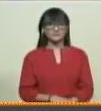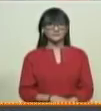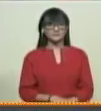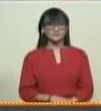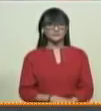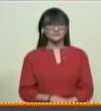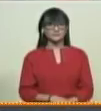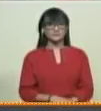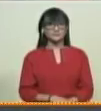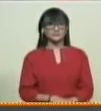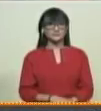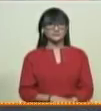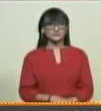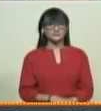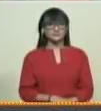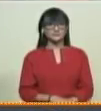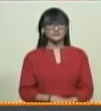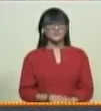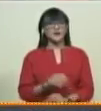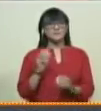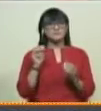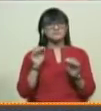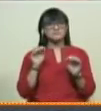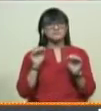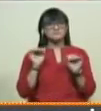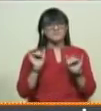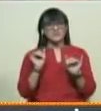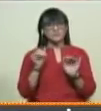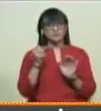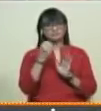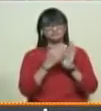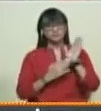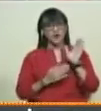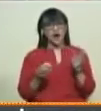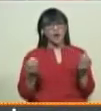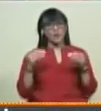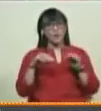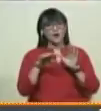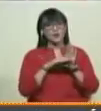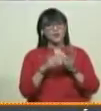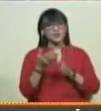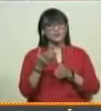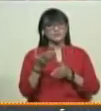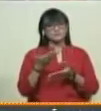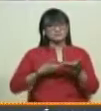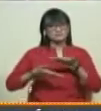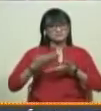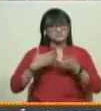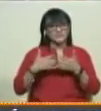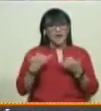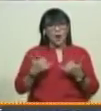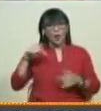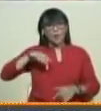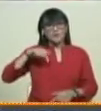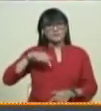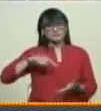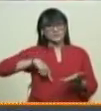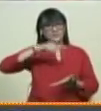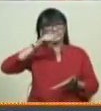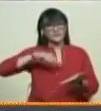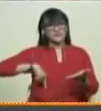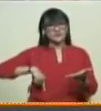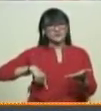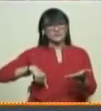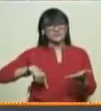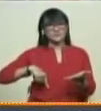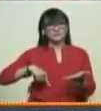Bueno, como está aquí contenido en el acuerdo comercial, económico de alto nivel que hoy vamos a firmar, como